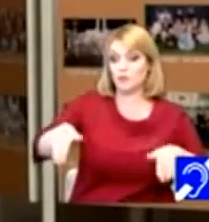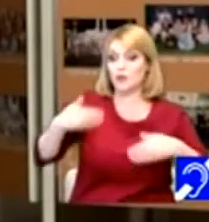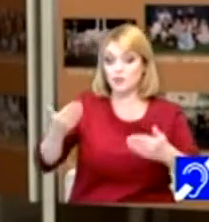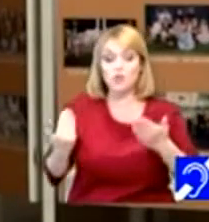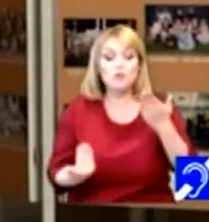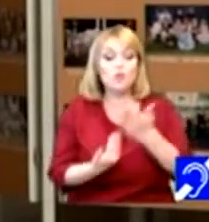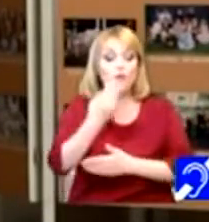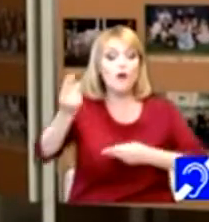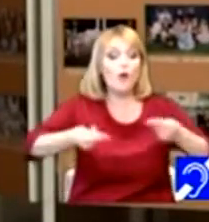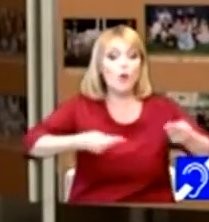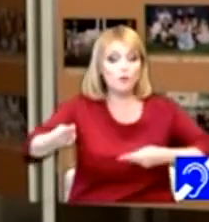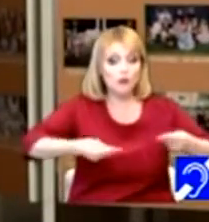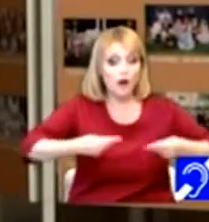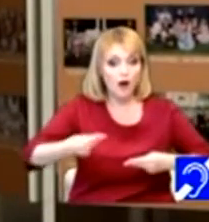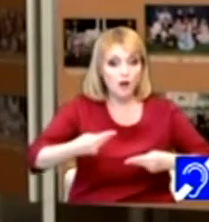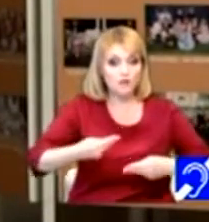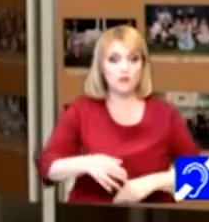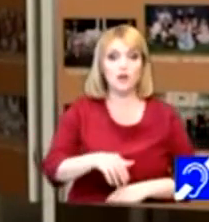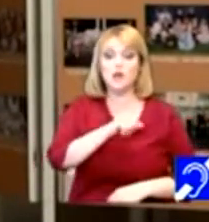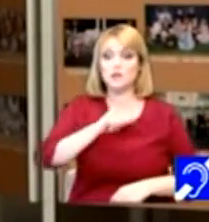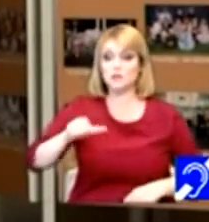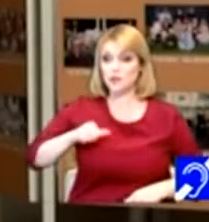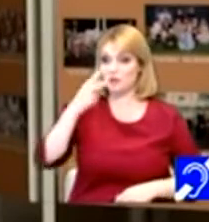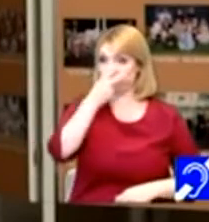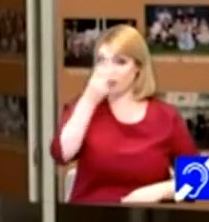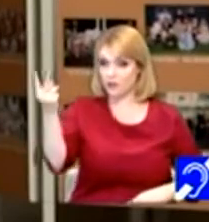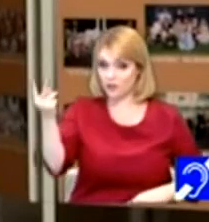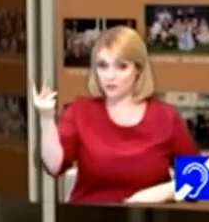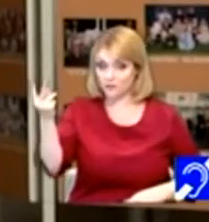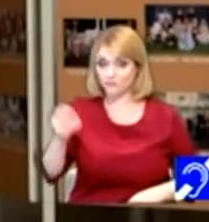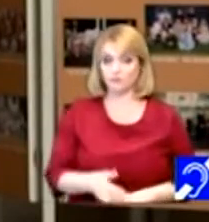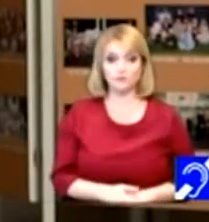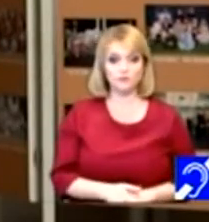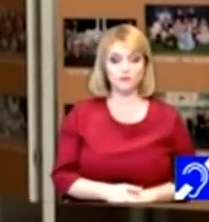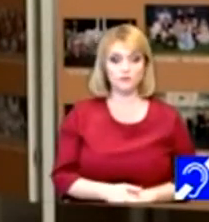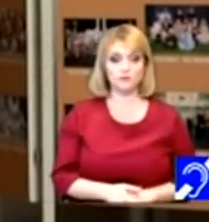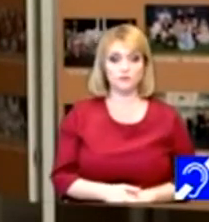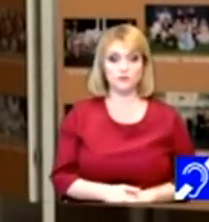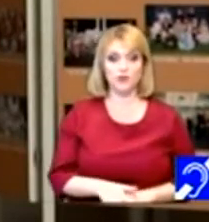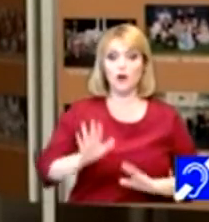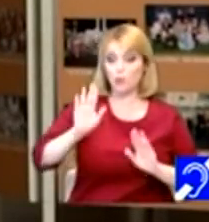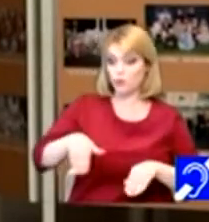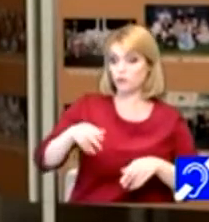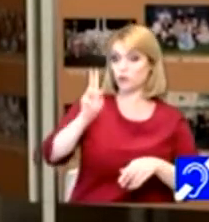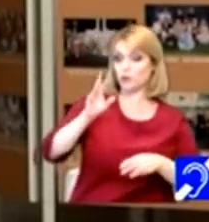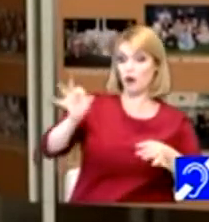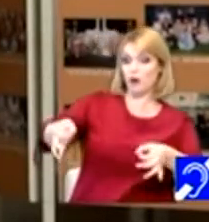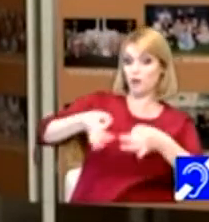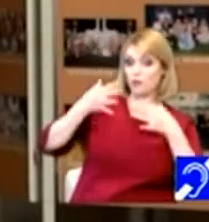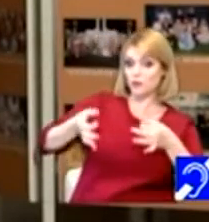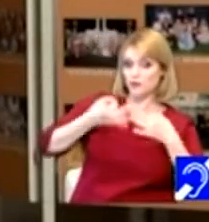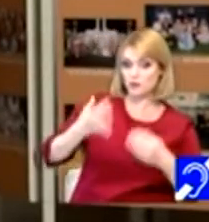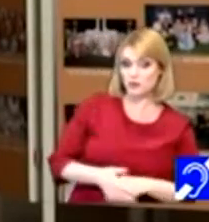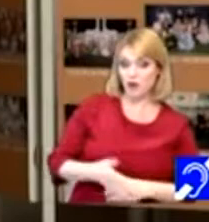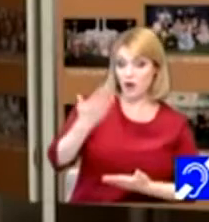contracte. Ați văzut și dumneavoastră, au ieșit din sală. Lasă să-mi explice cineva. Dacă omul